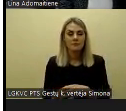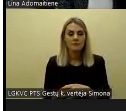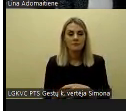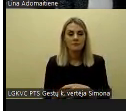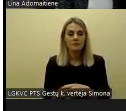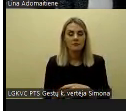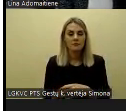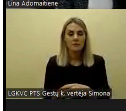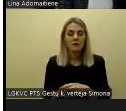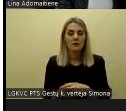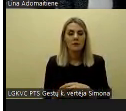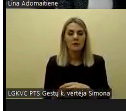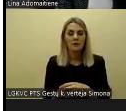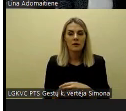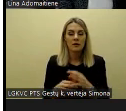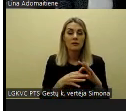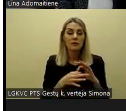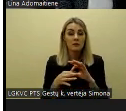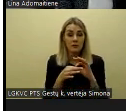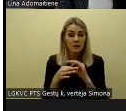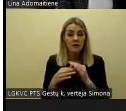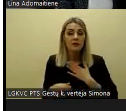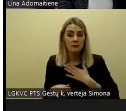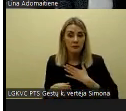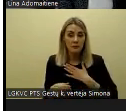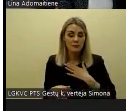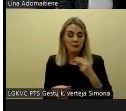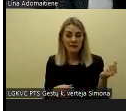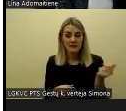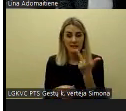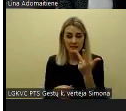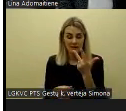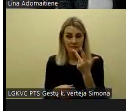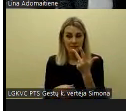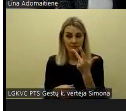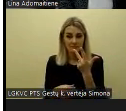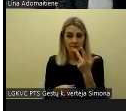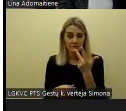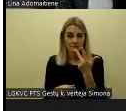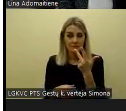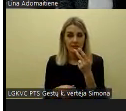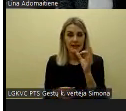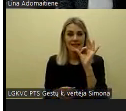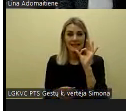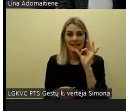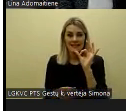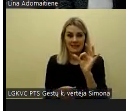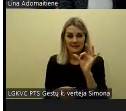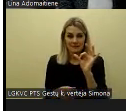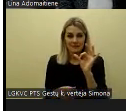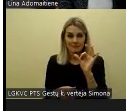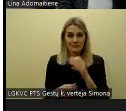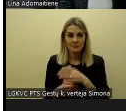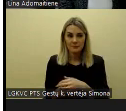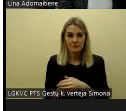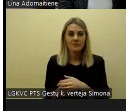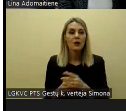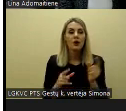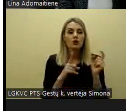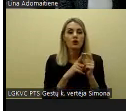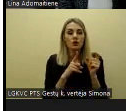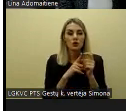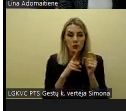yra susiję su mūsų trimis C raidėmis, bet tai yra anglų kalba. Visi šitie žodžiai